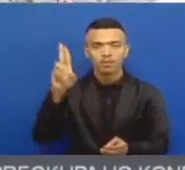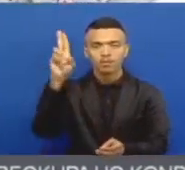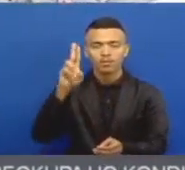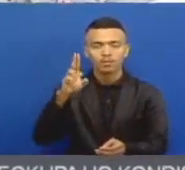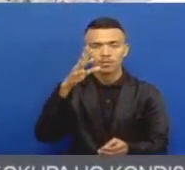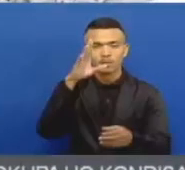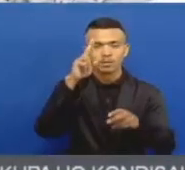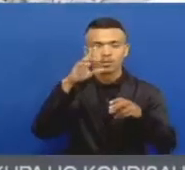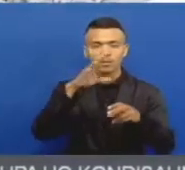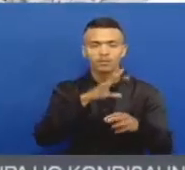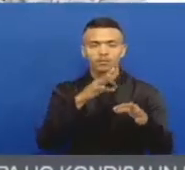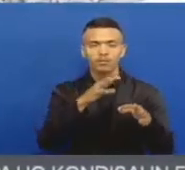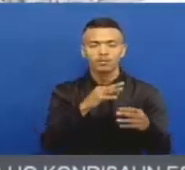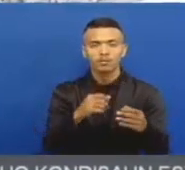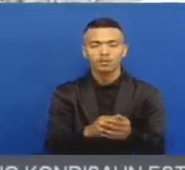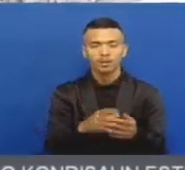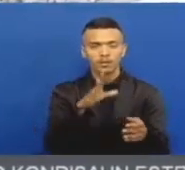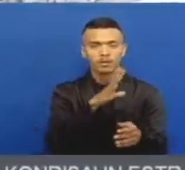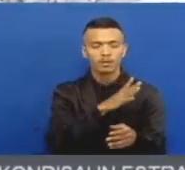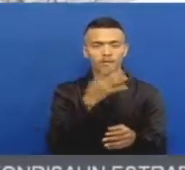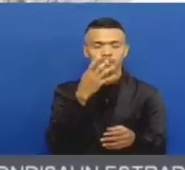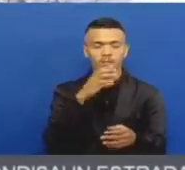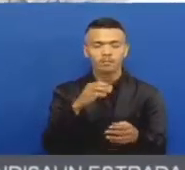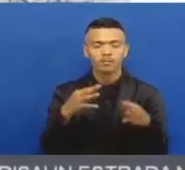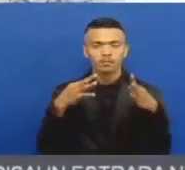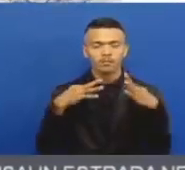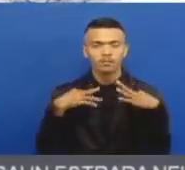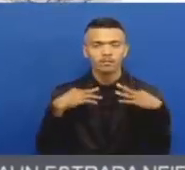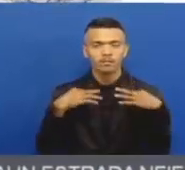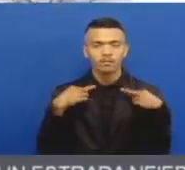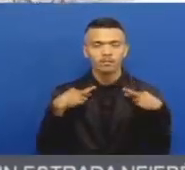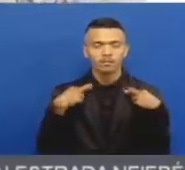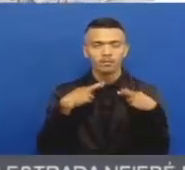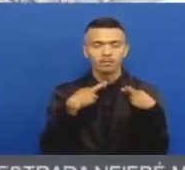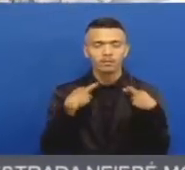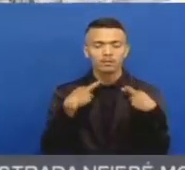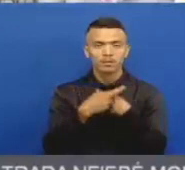ni normal kan saya ne kala kala lah alat komen.